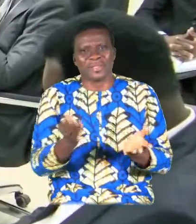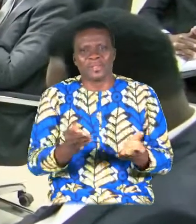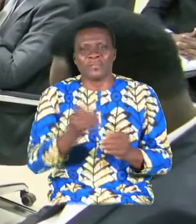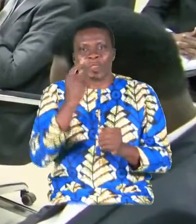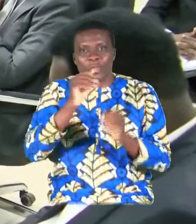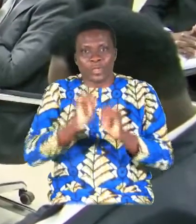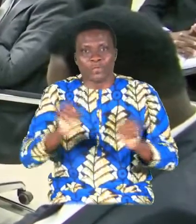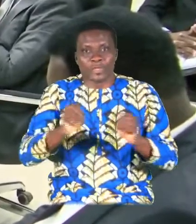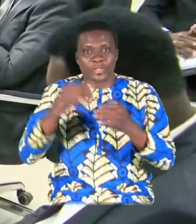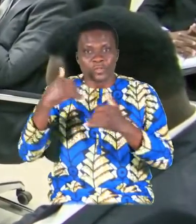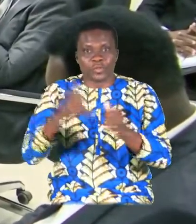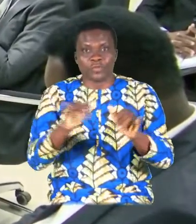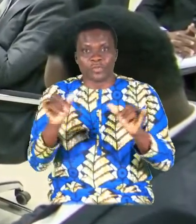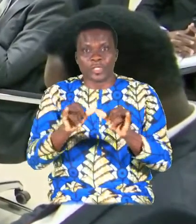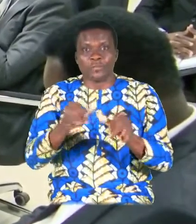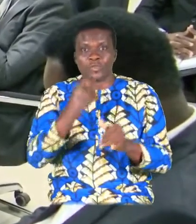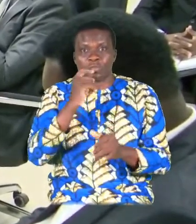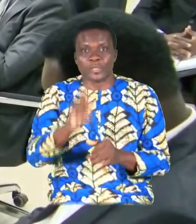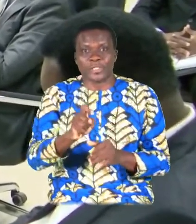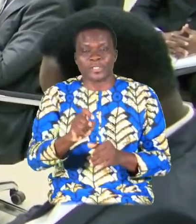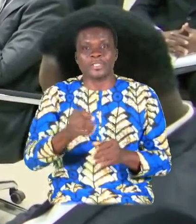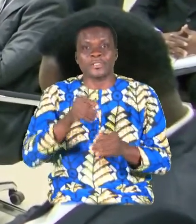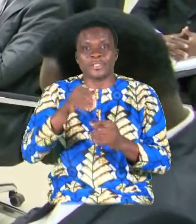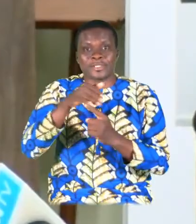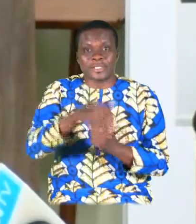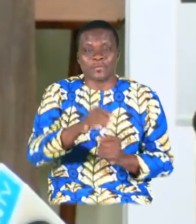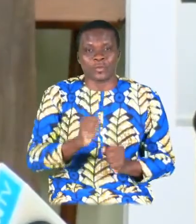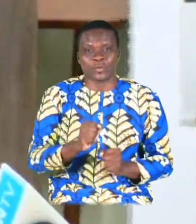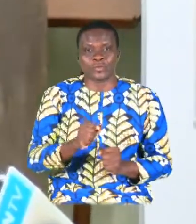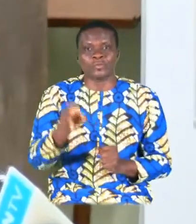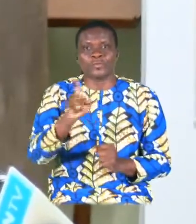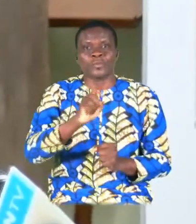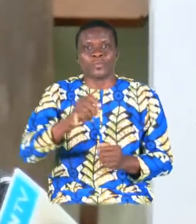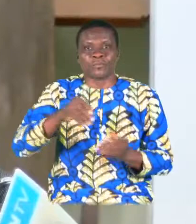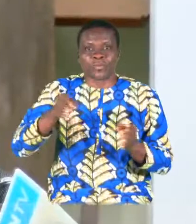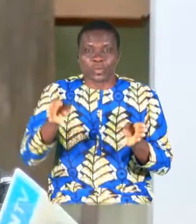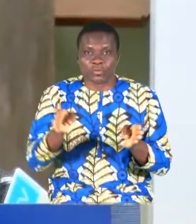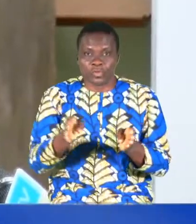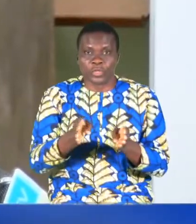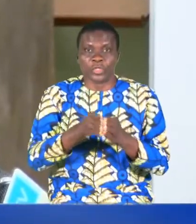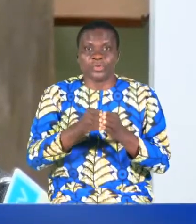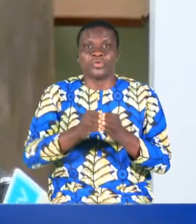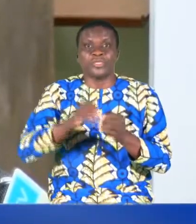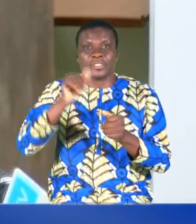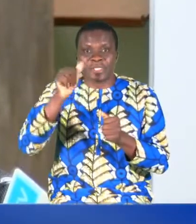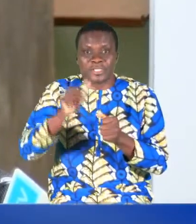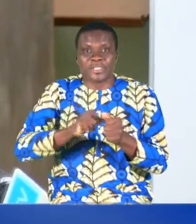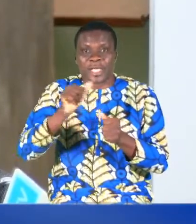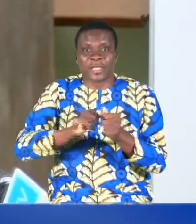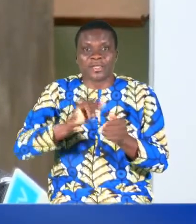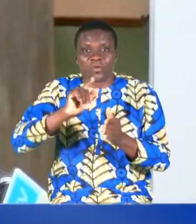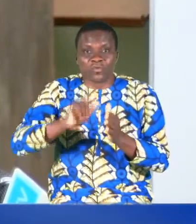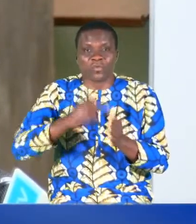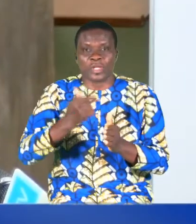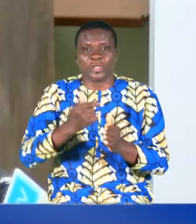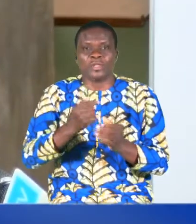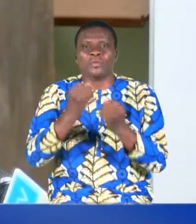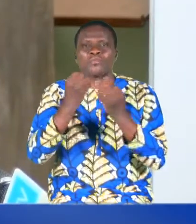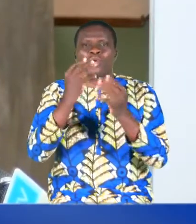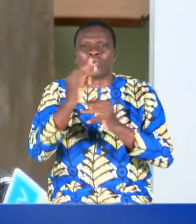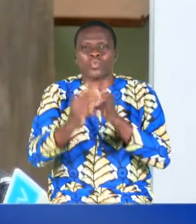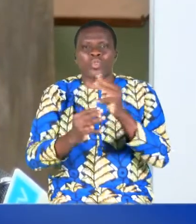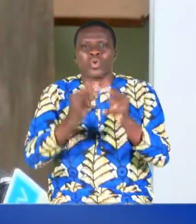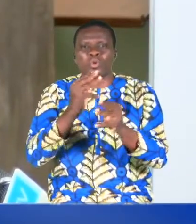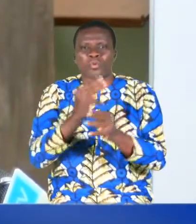évaluation du suivi des mesures prescrites s'impose. Vous réunissez quotidiennement beaucoup de